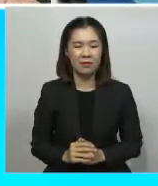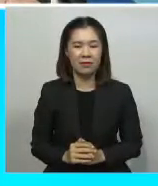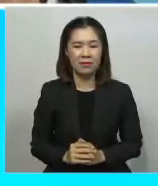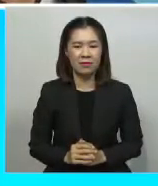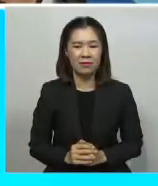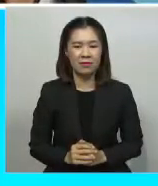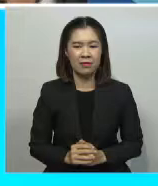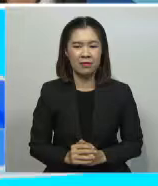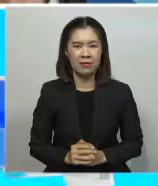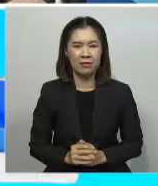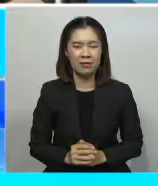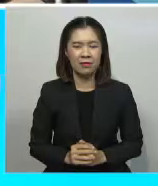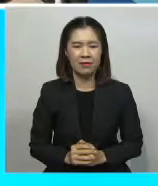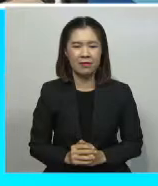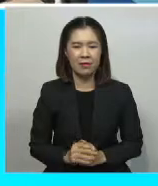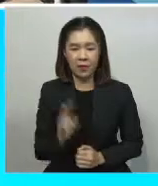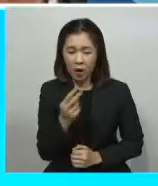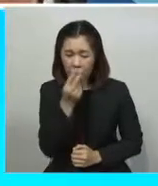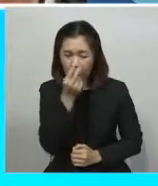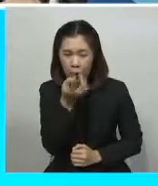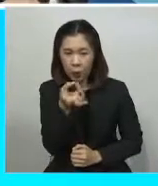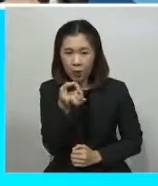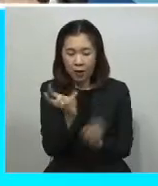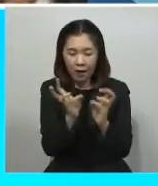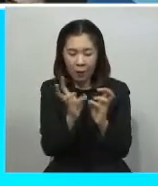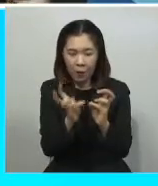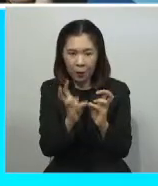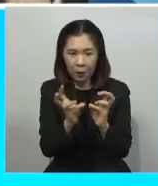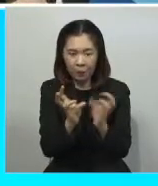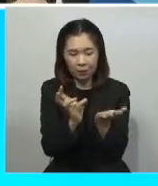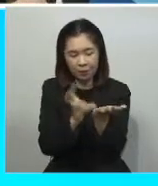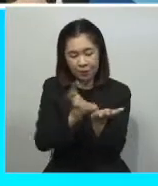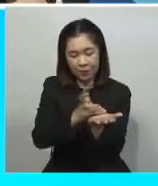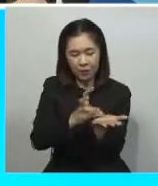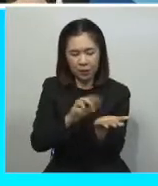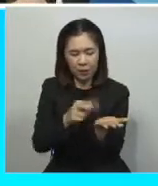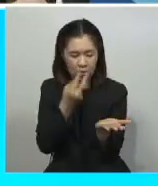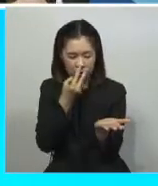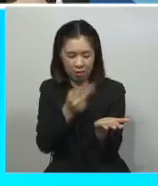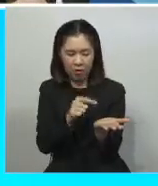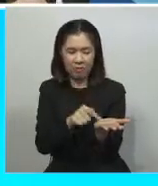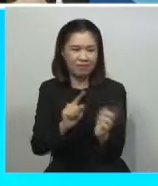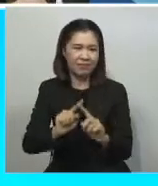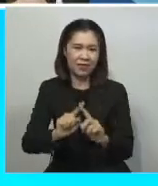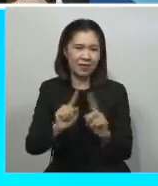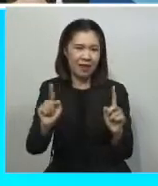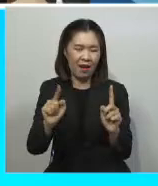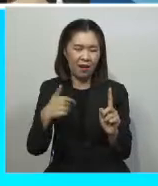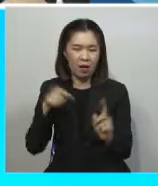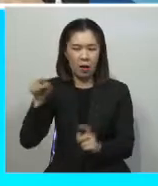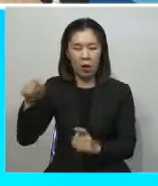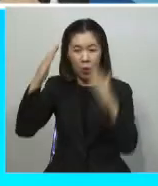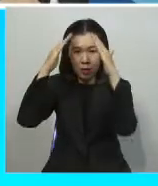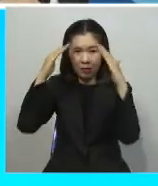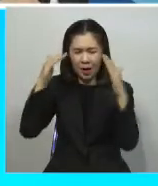ากลักษณะภายนอกทางกายภาพก็เห็นชัดเจนว่ามันไม่ใช่นะครับไซส์มันจะสั้นกว่า